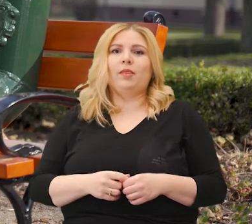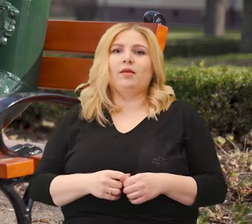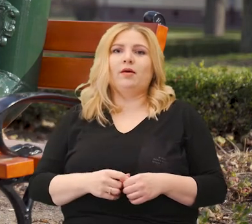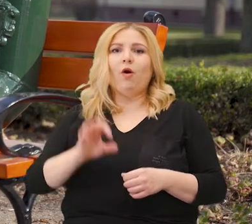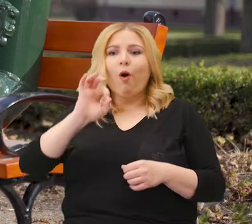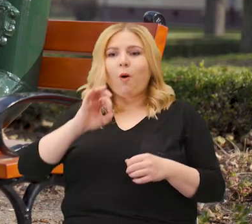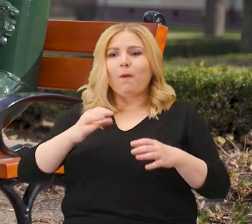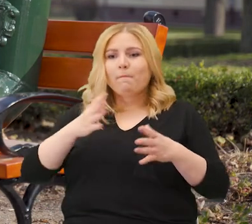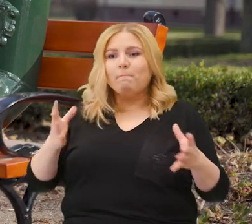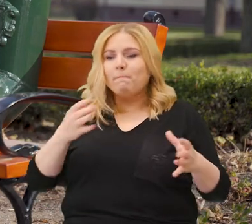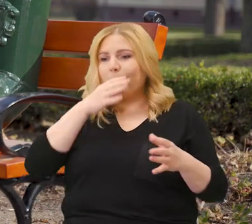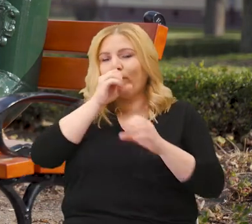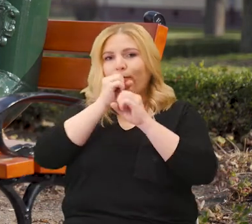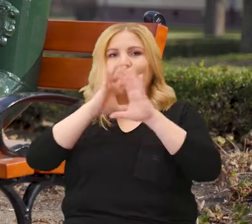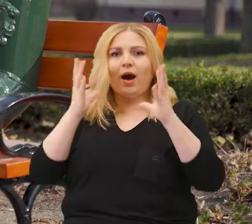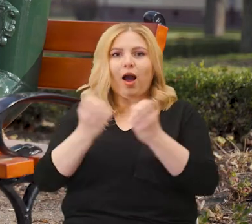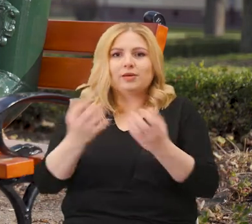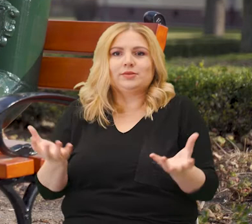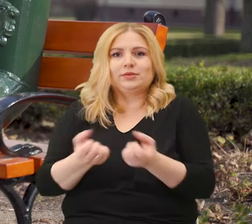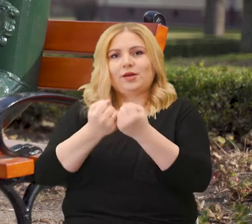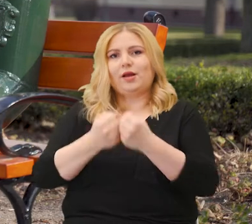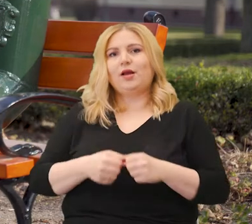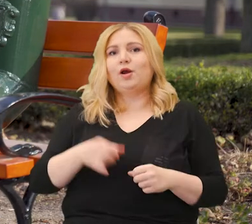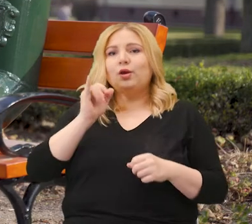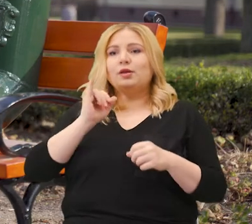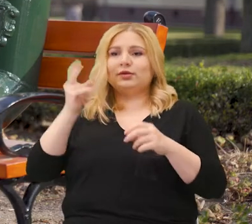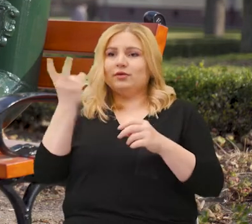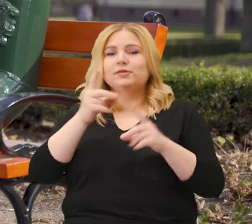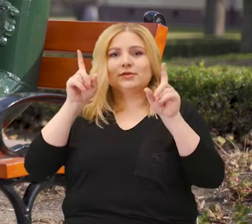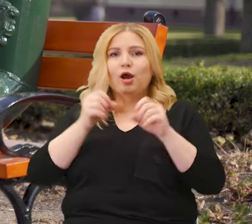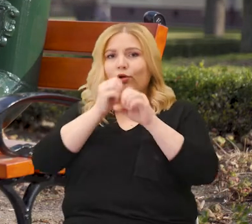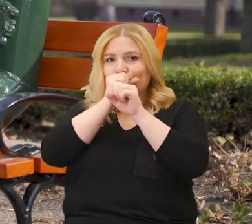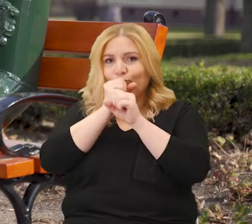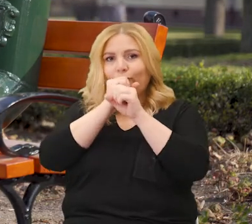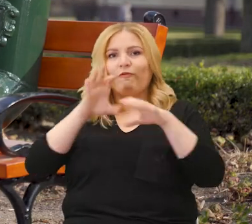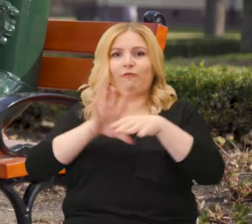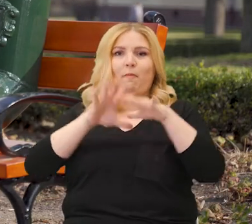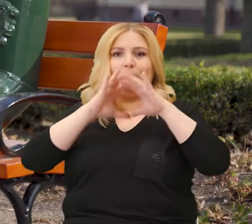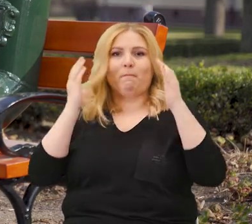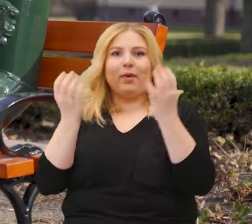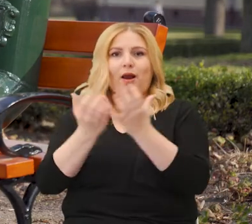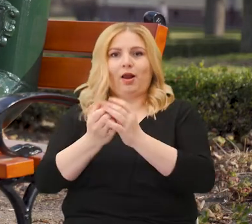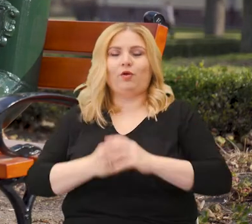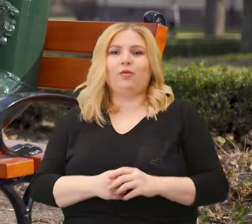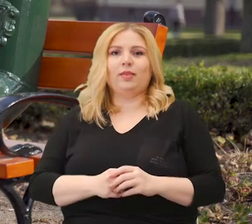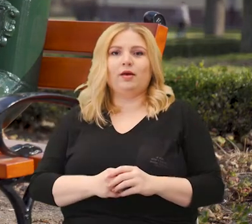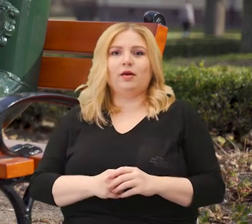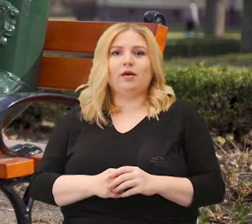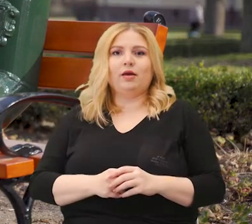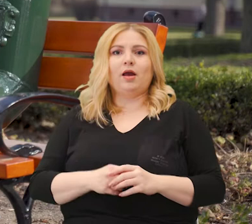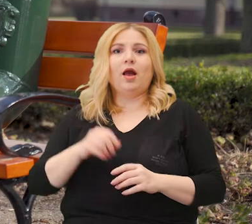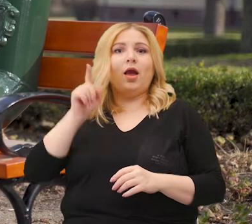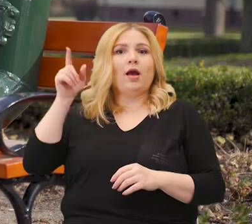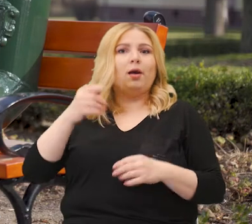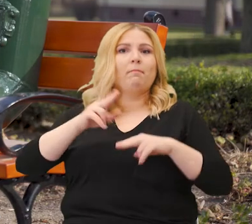Roma, zobacz, balon! Poczęli dmuchać w wiotki balonik, napełniając go przy okazji okruchami ciasteczek i papką czekoladową. Za regałem